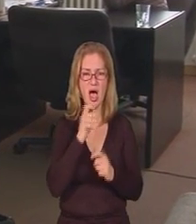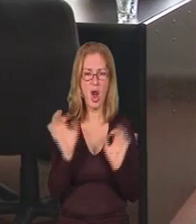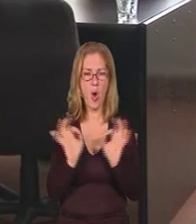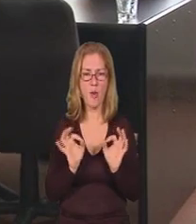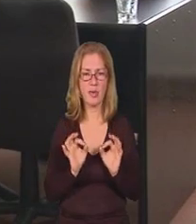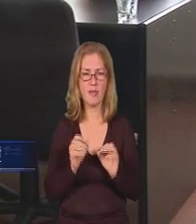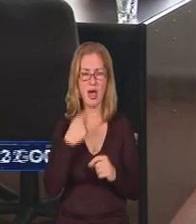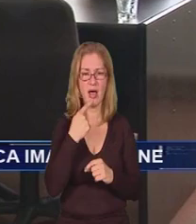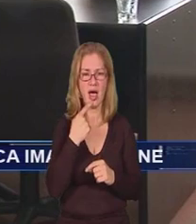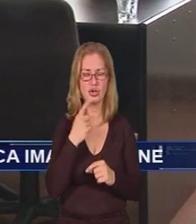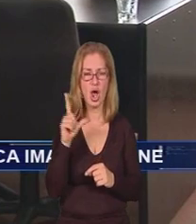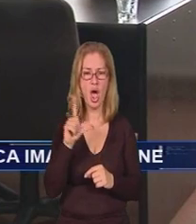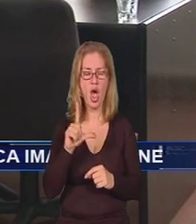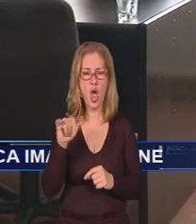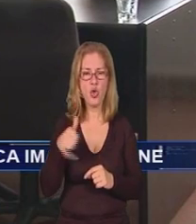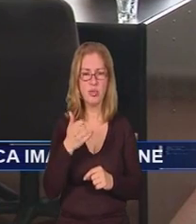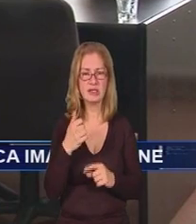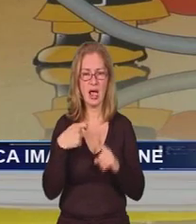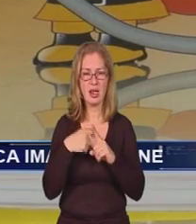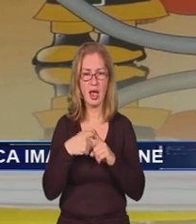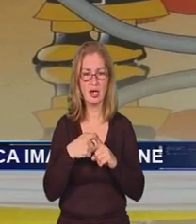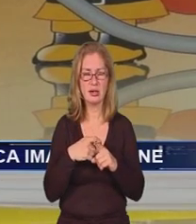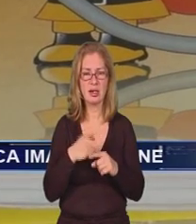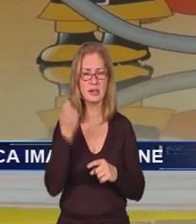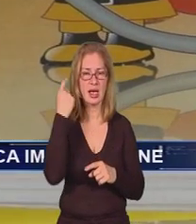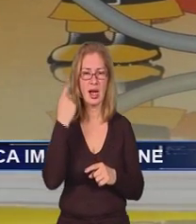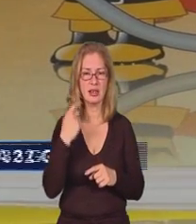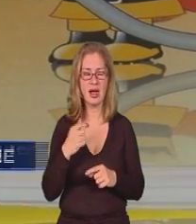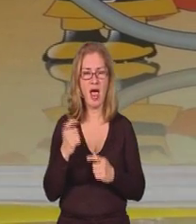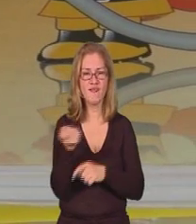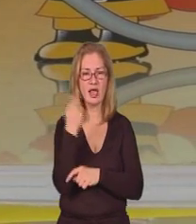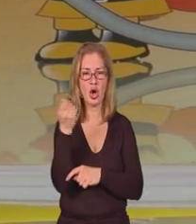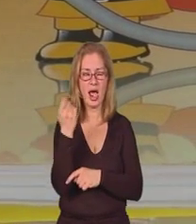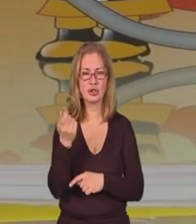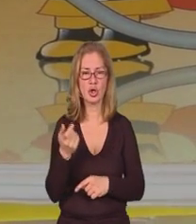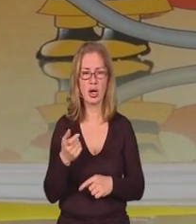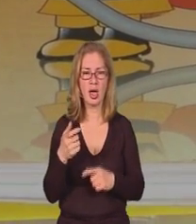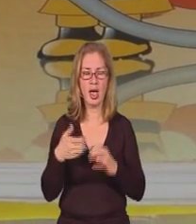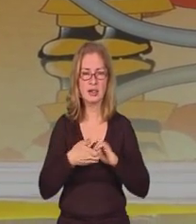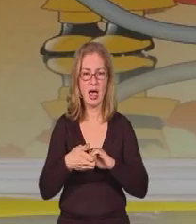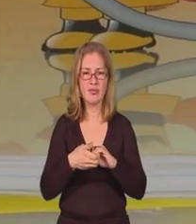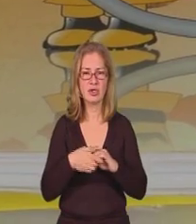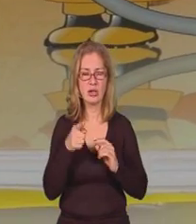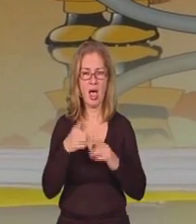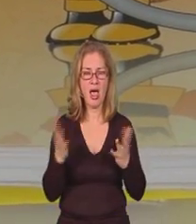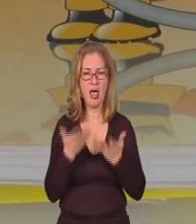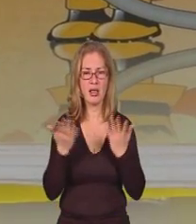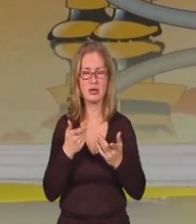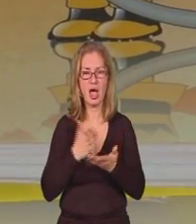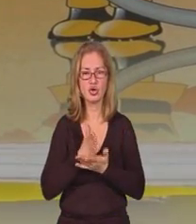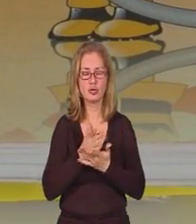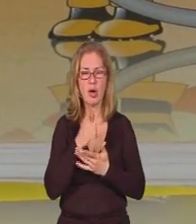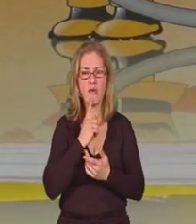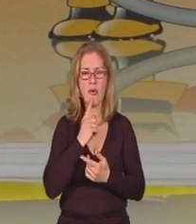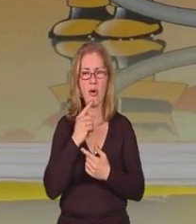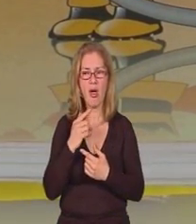donosi zastarela oprema, kaže Ljubica Krnjajić, sekretar Vatrogasnog saveza, dodajući da vatrogasci kao hitna služba koja stoji